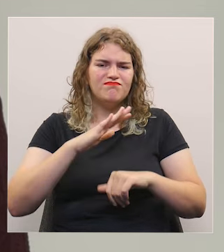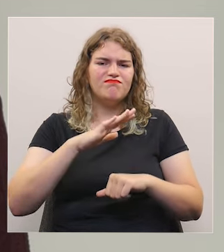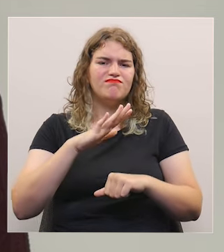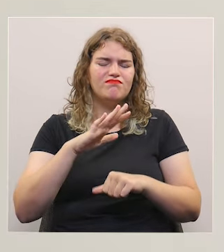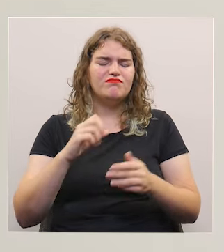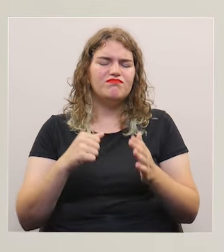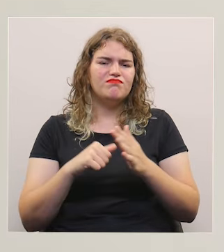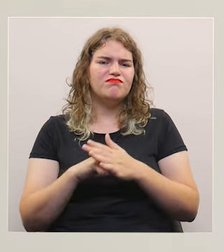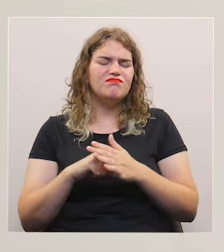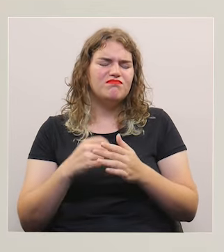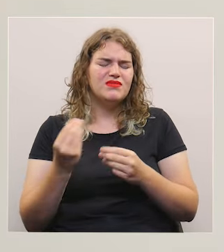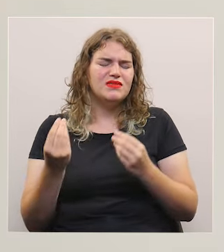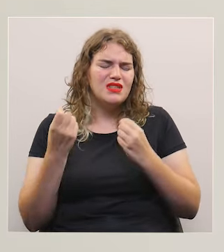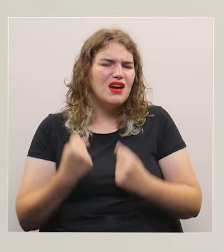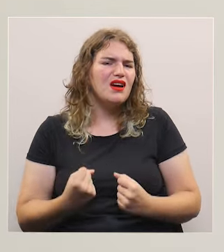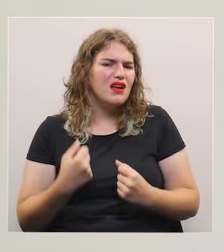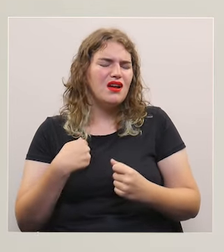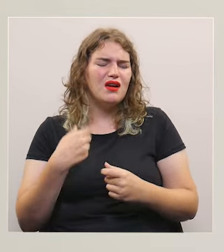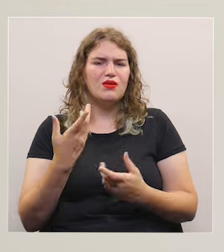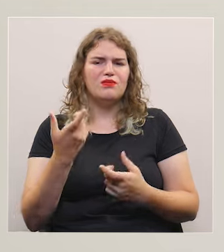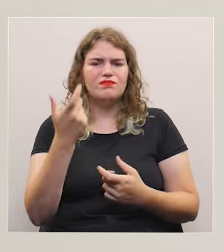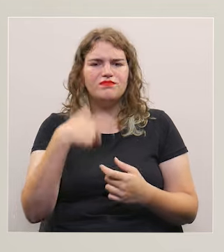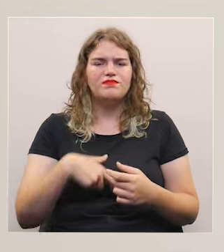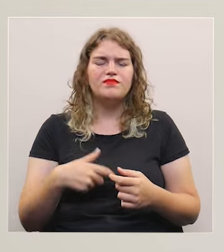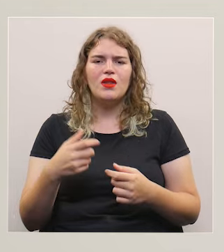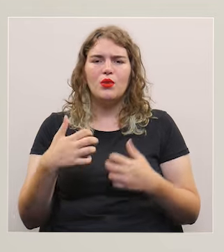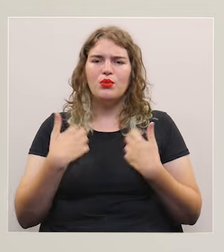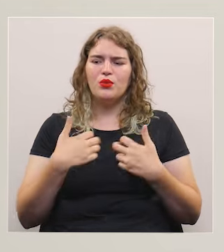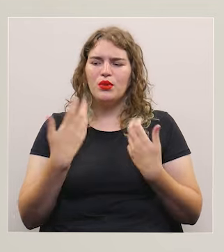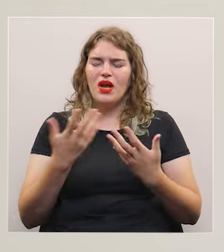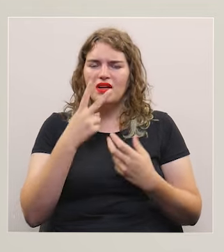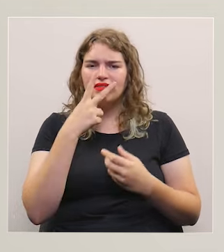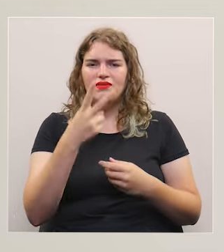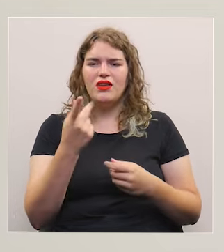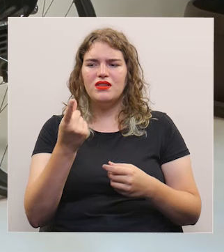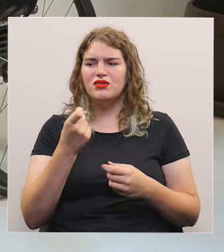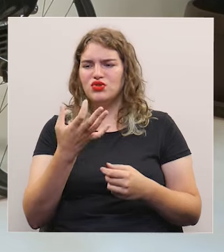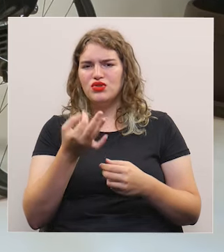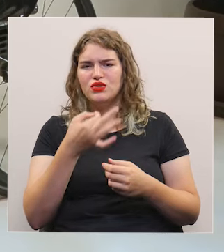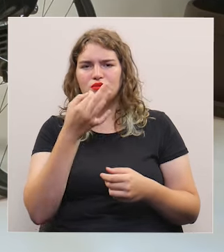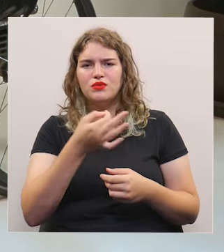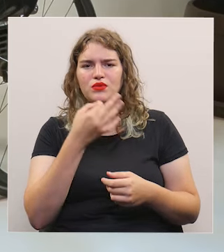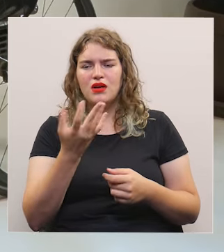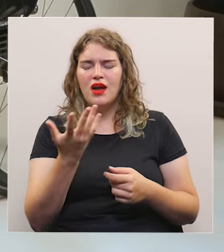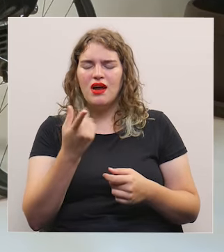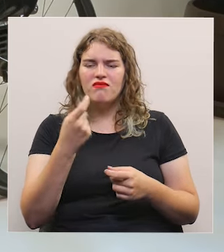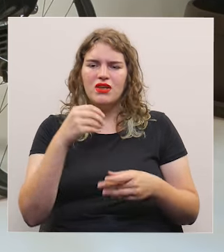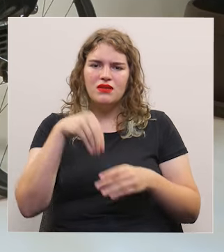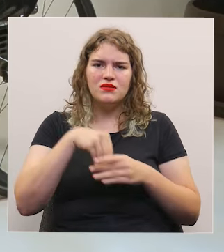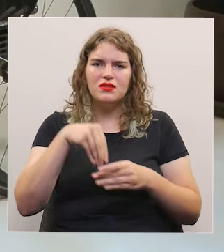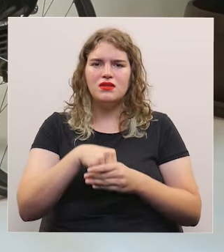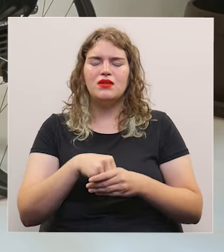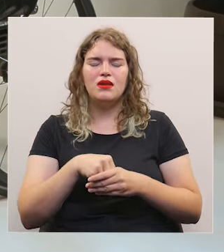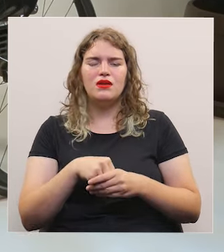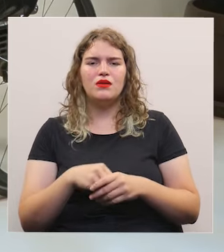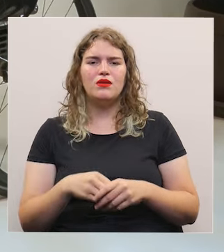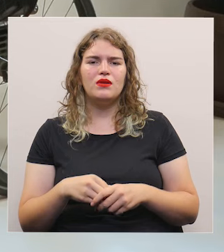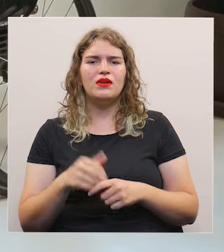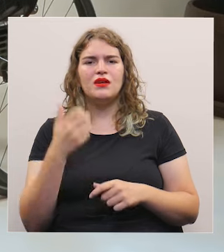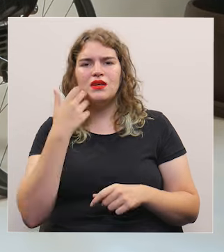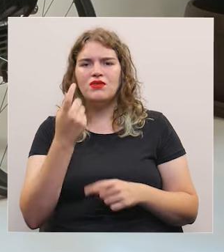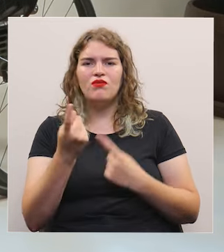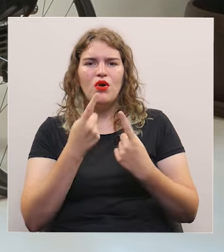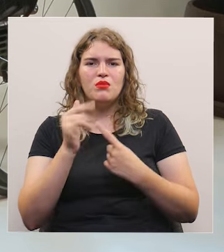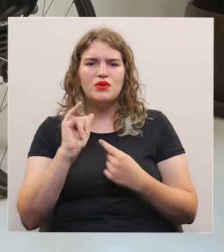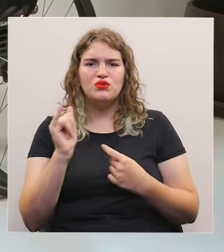suflet. Bucuria pe care o aveți și care se vede din ceea ce spuneți, care vine din interior. Deci,